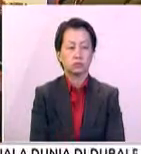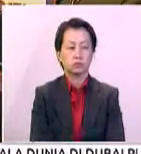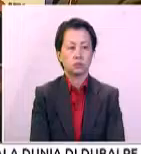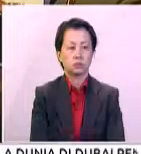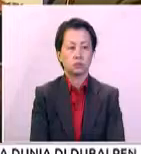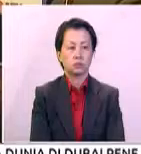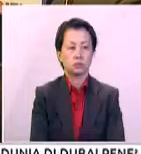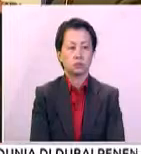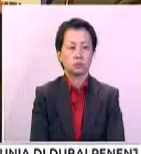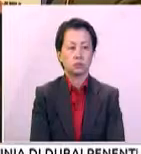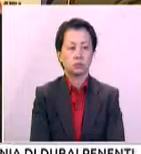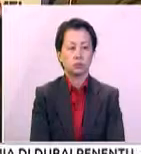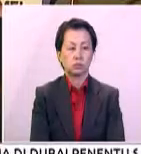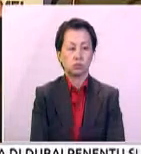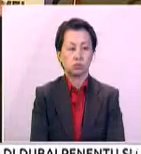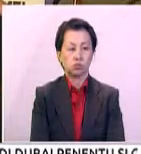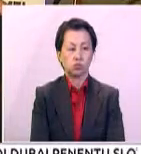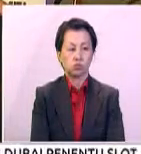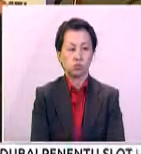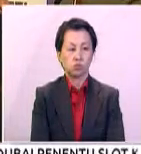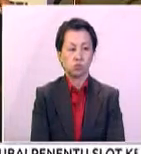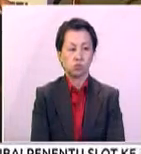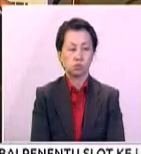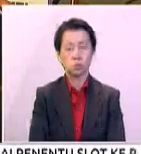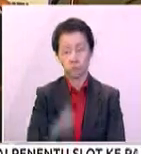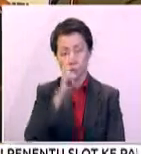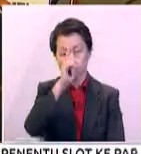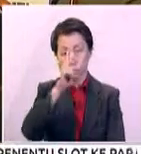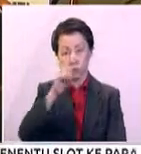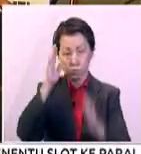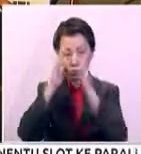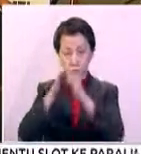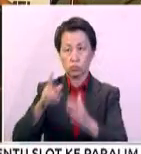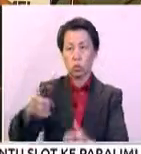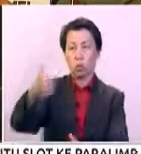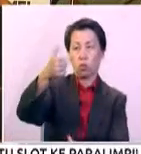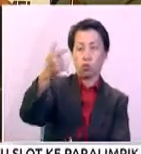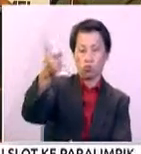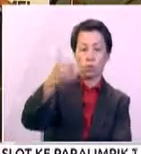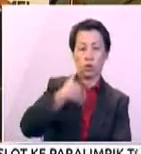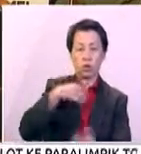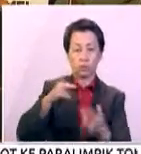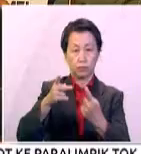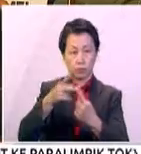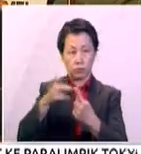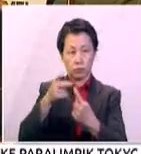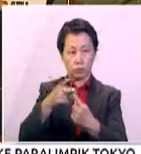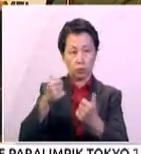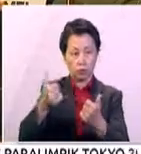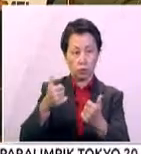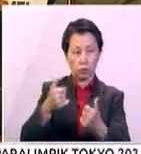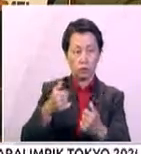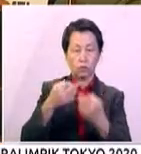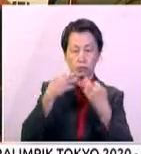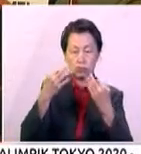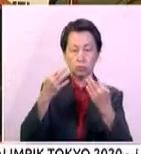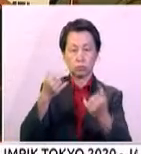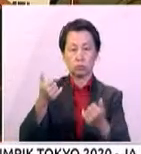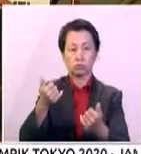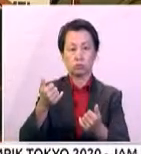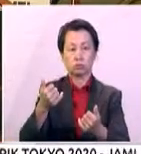For sure, Pahang is up there. They are a very, very good side, and you know, you got Penang and Sabah also won the Premier League.